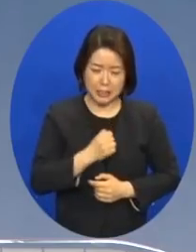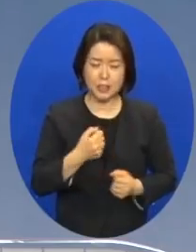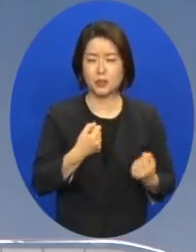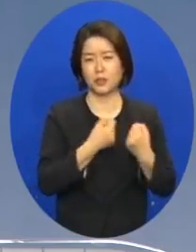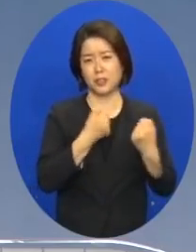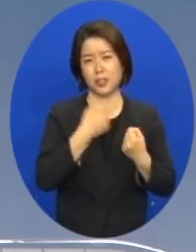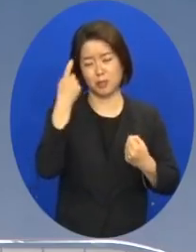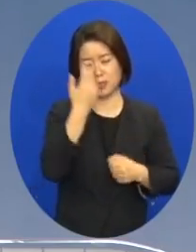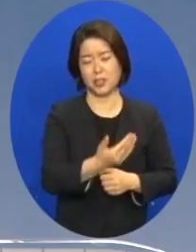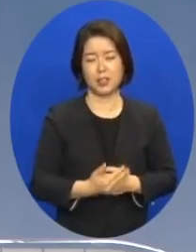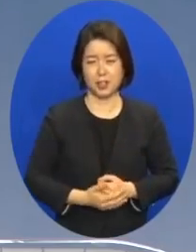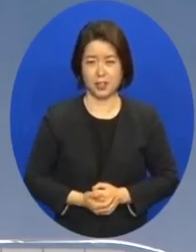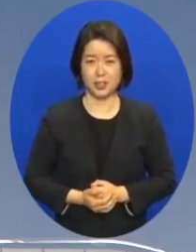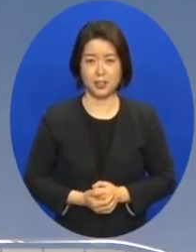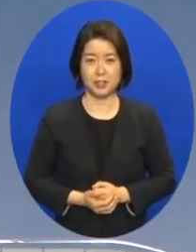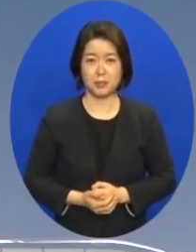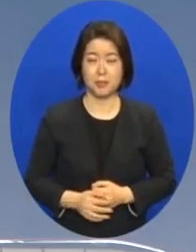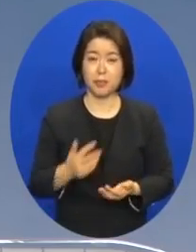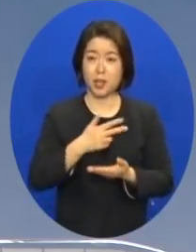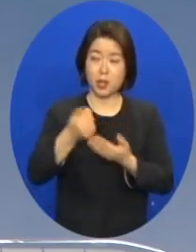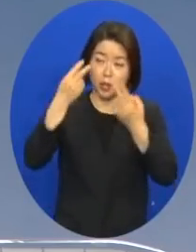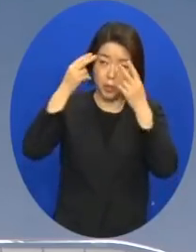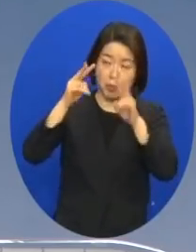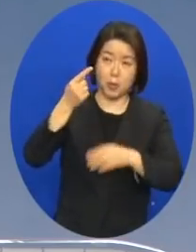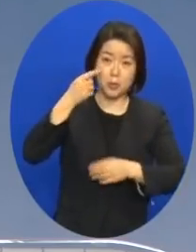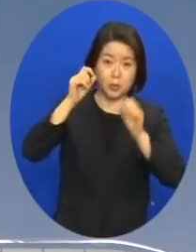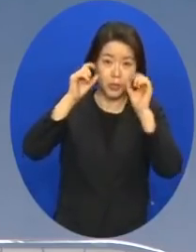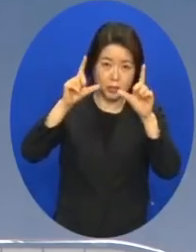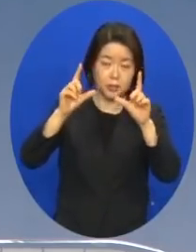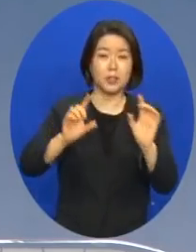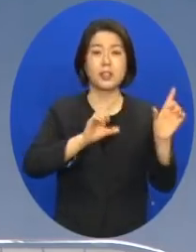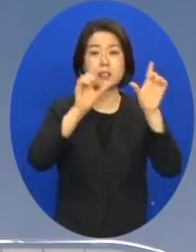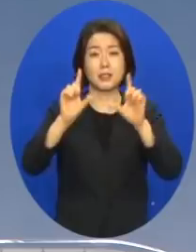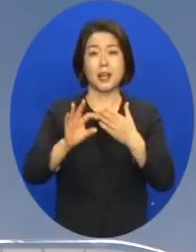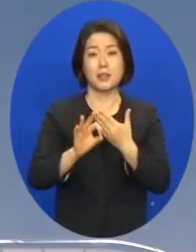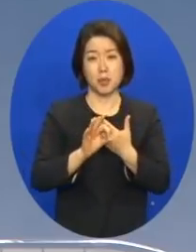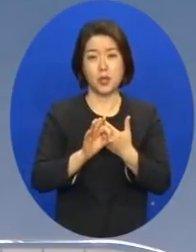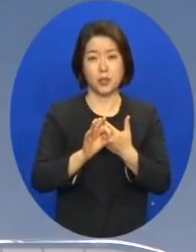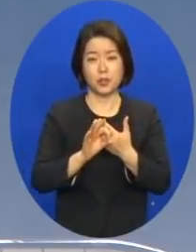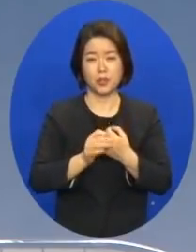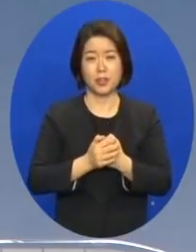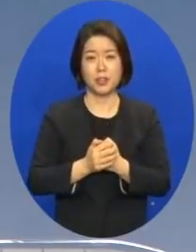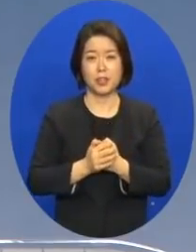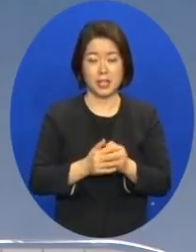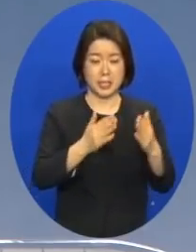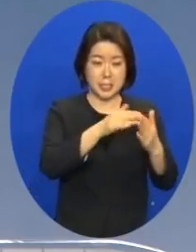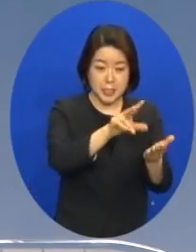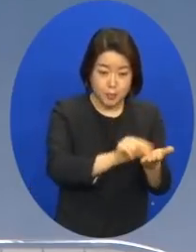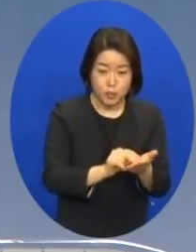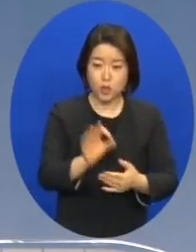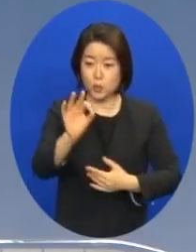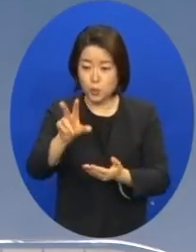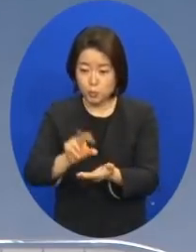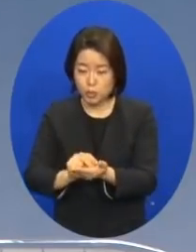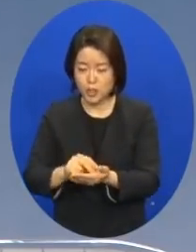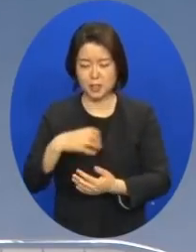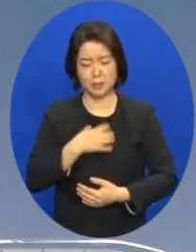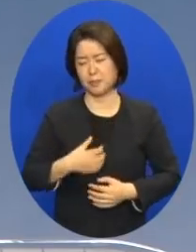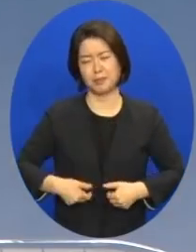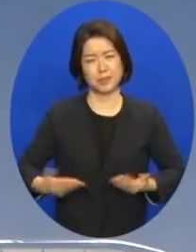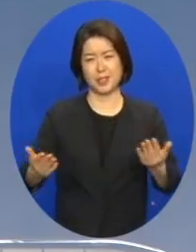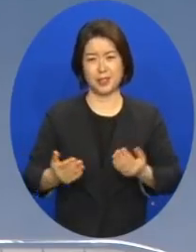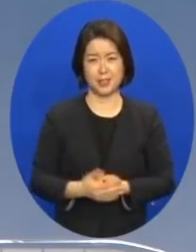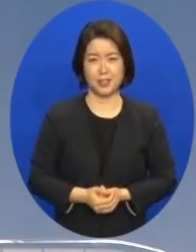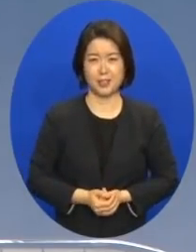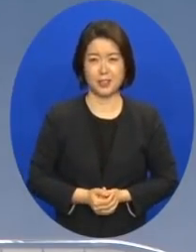싸웁니까? 주님을 바라보는 눈을 뜨고 살면 그러면 집 문제, 돈 문제 걱정할 거